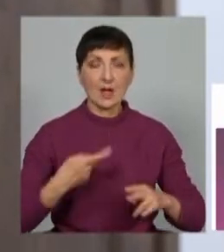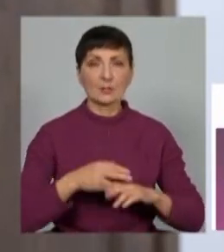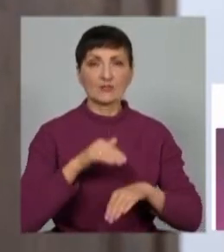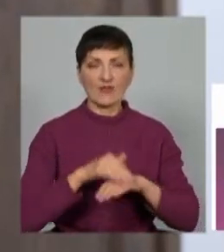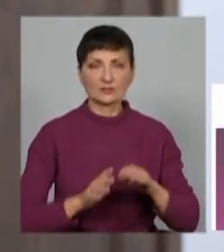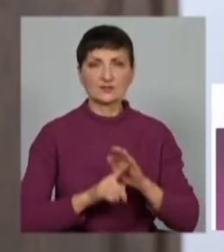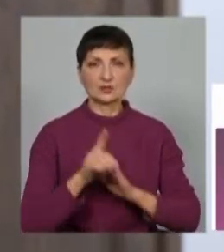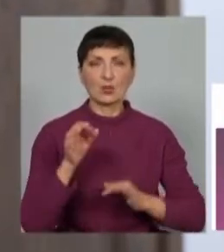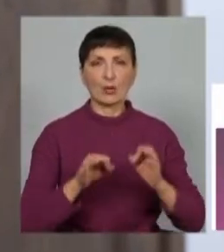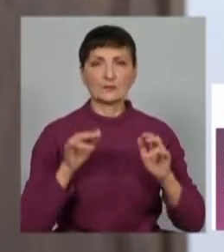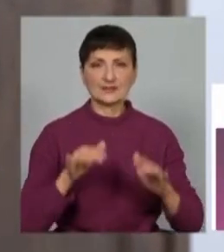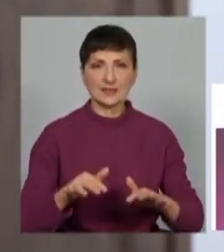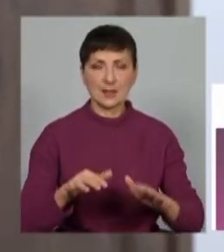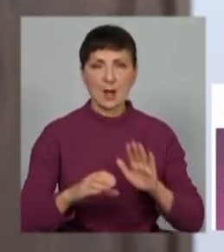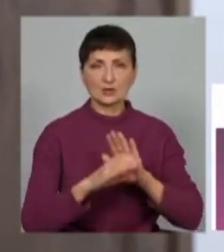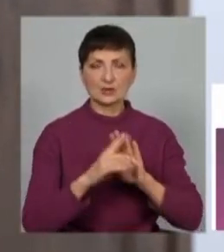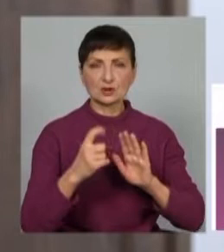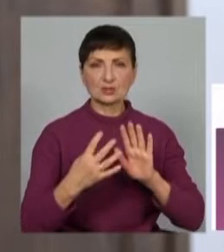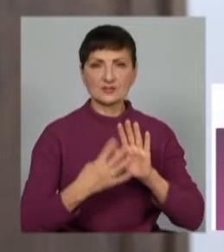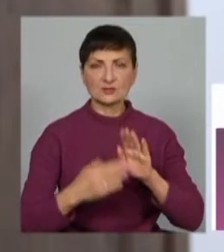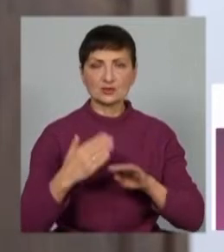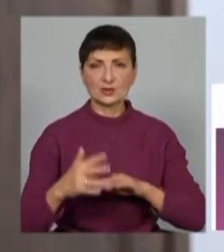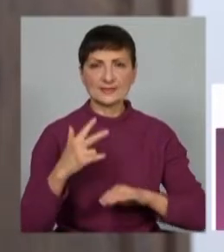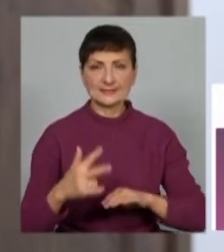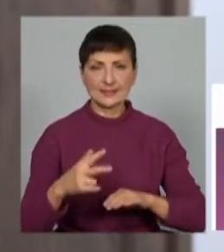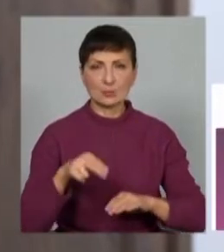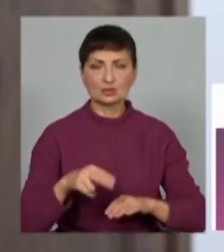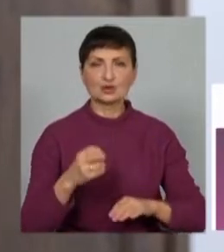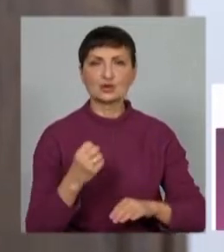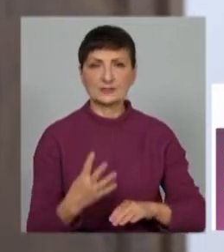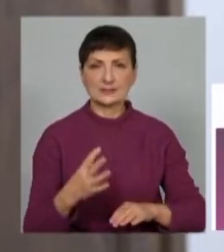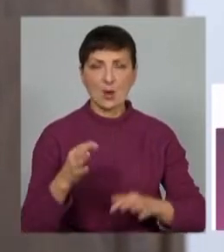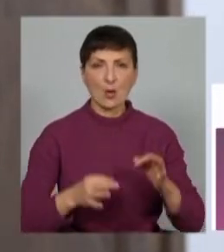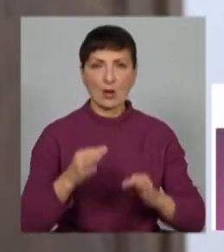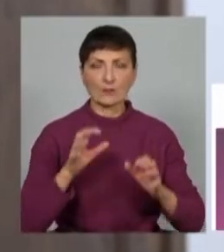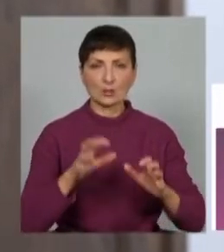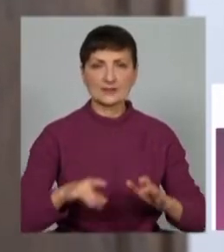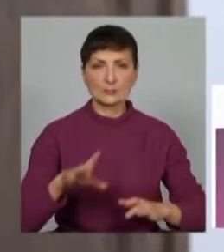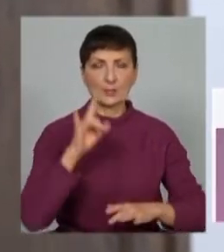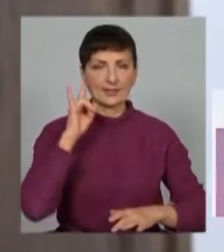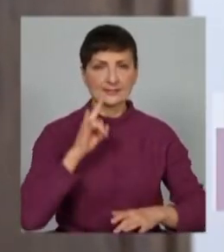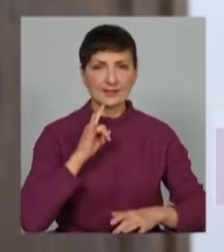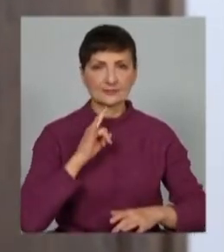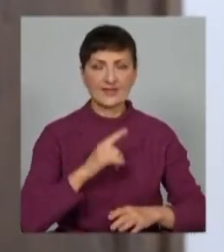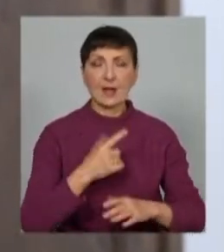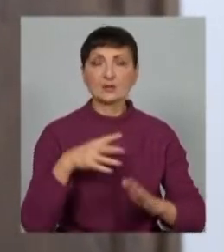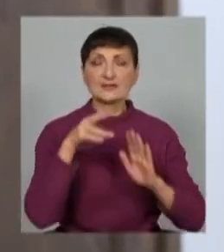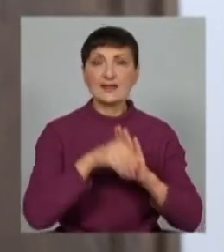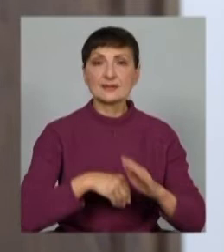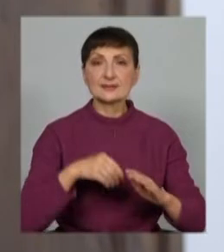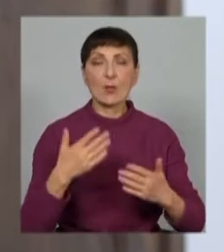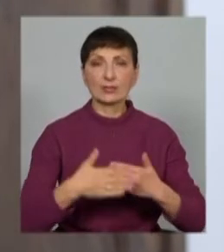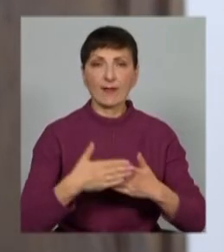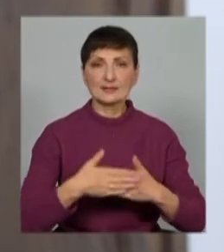факту возбуждено уголовное дело по статье 190 часть 3 пункт 14 уголовного кодекса республики казахстан санкция которой предусматривает лишение